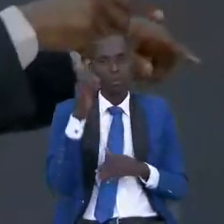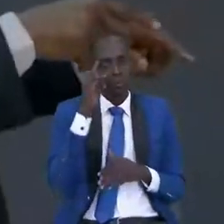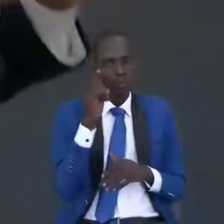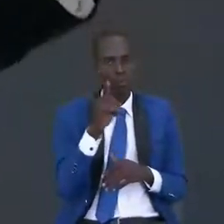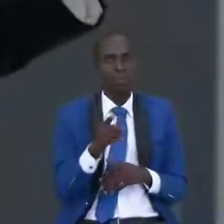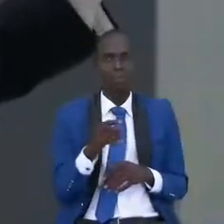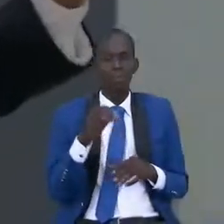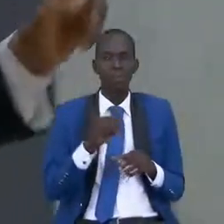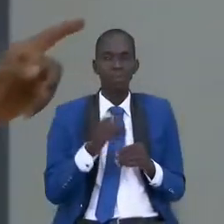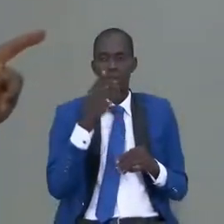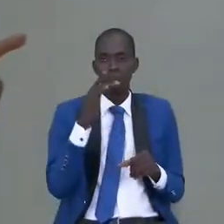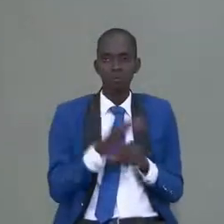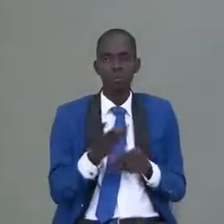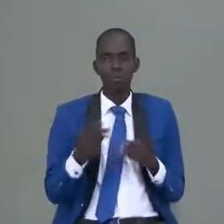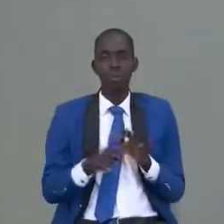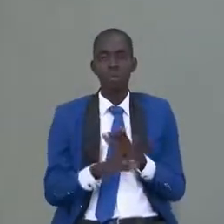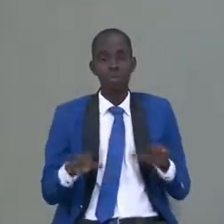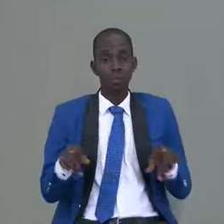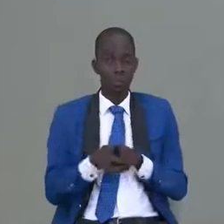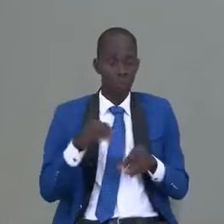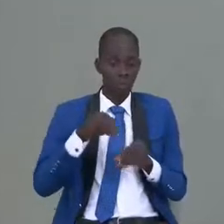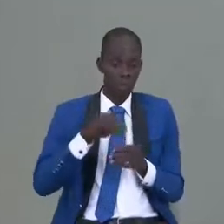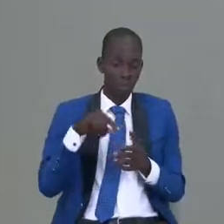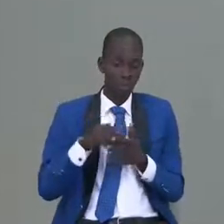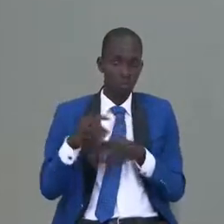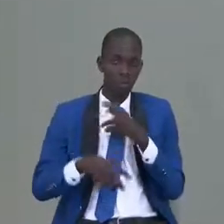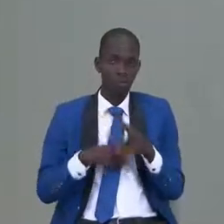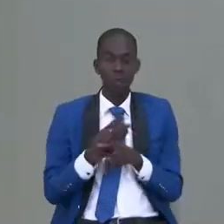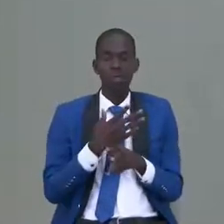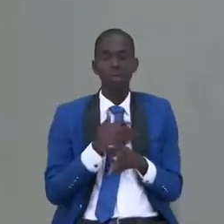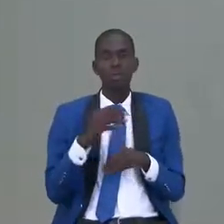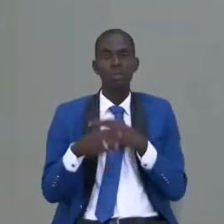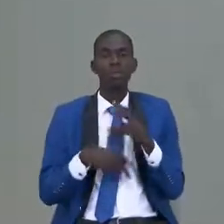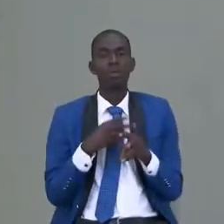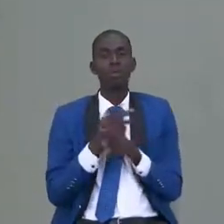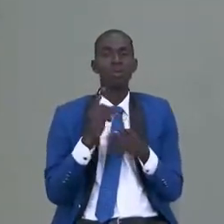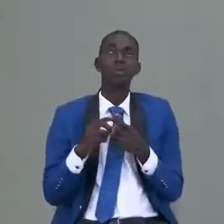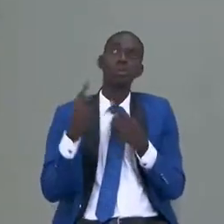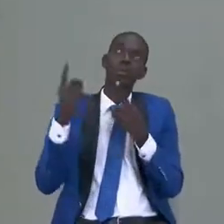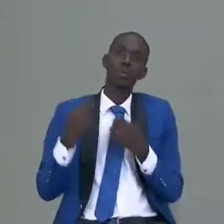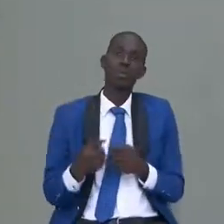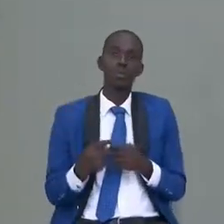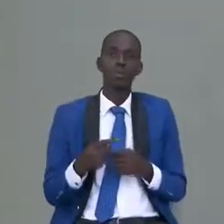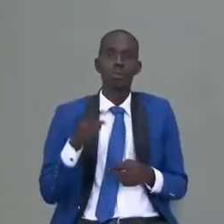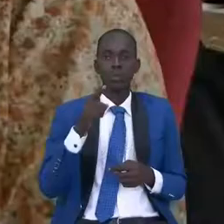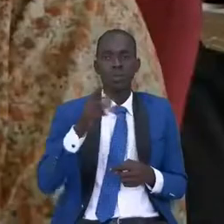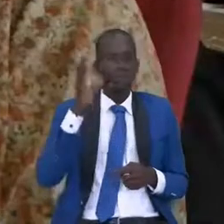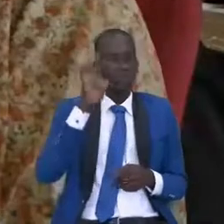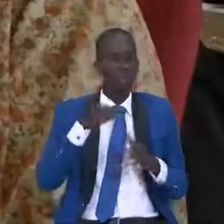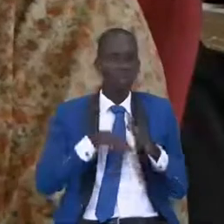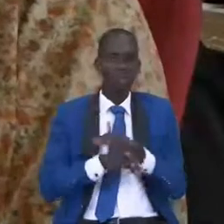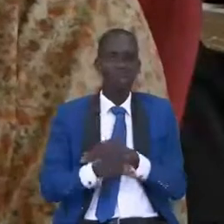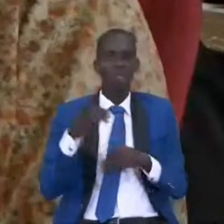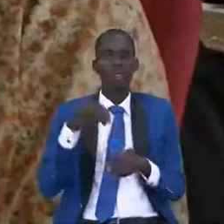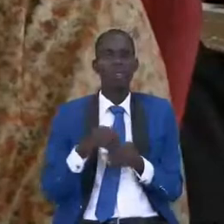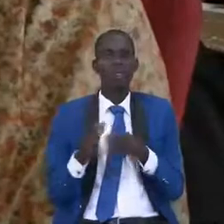tes promises, même dans ce monde et dans le monde à venir, tu y entreras.